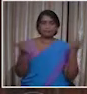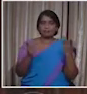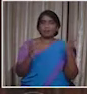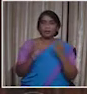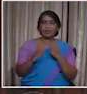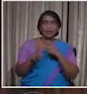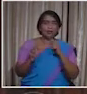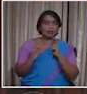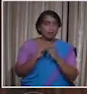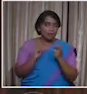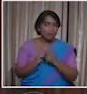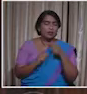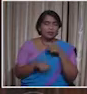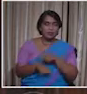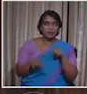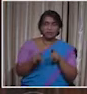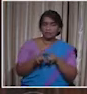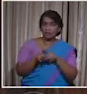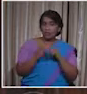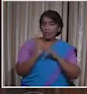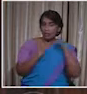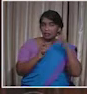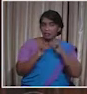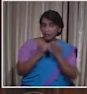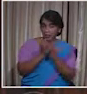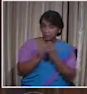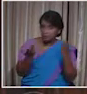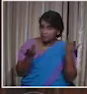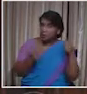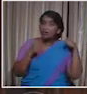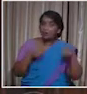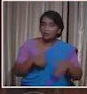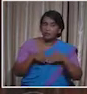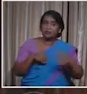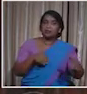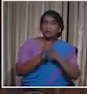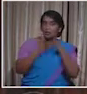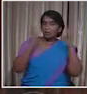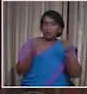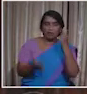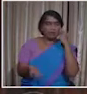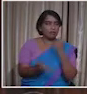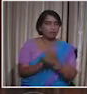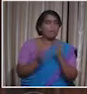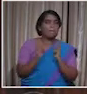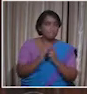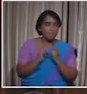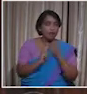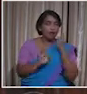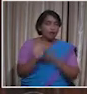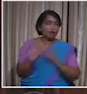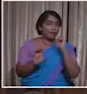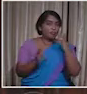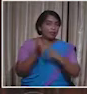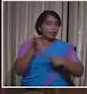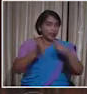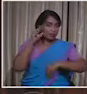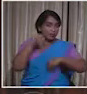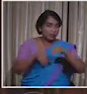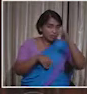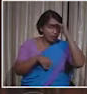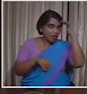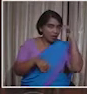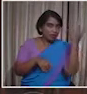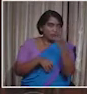காரணம் என்பது இந்த இரு தலைவர்களுக்கும் தெரியும். தேசிய இன பிரச்சினைக்கு தீர்வு எட்டப்படாமையே இவ்வளவு பாரிய பொருளாதார நெருக்கடிக்கு காரணம்